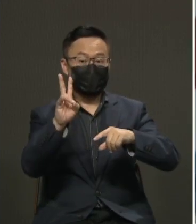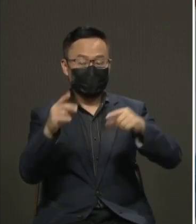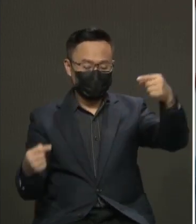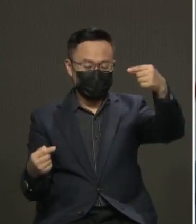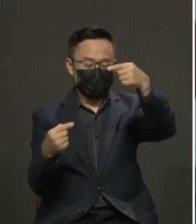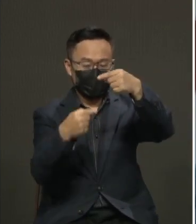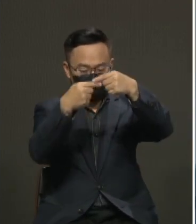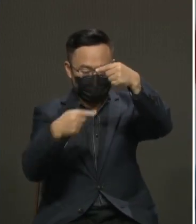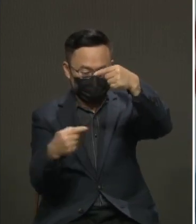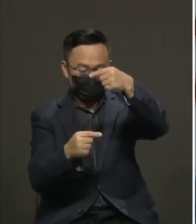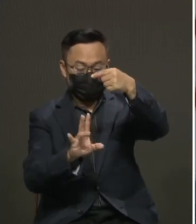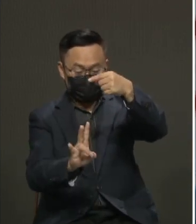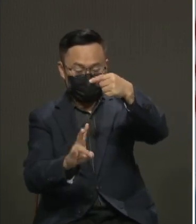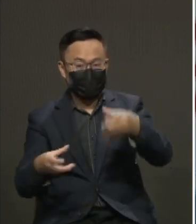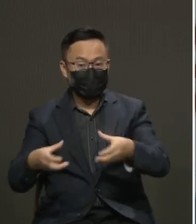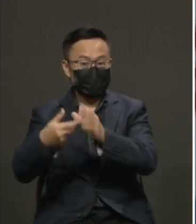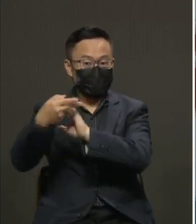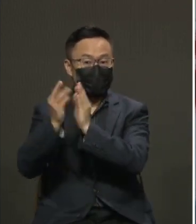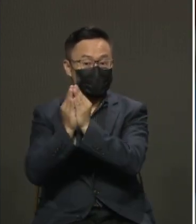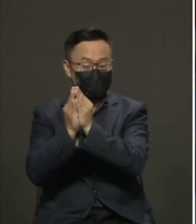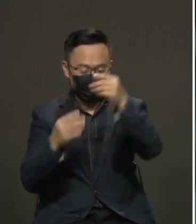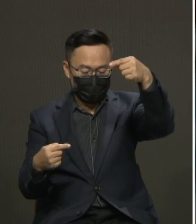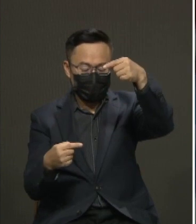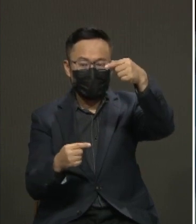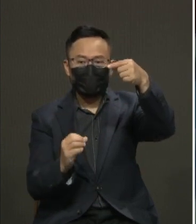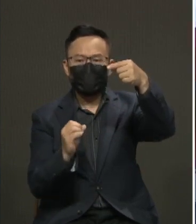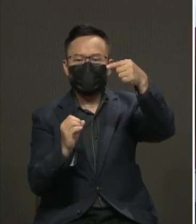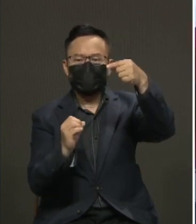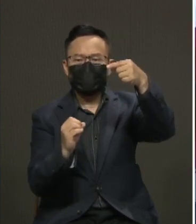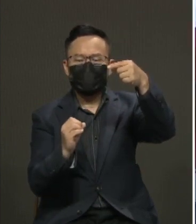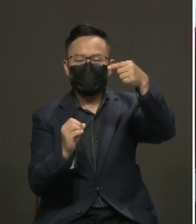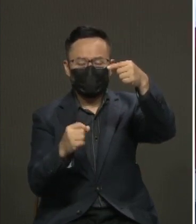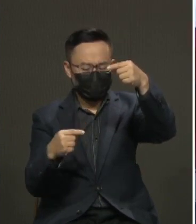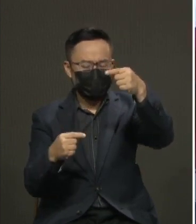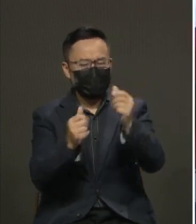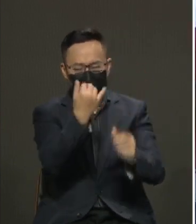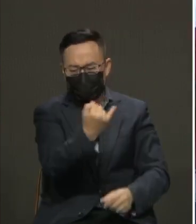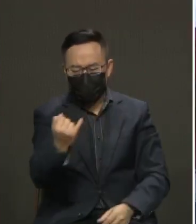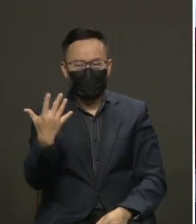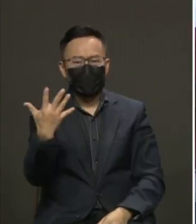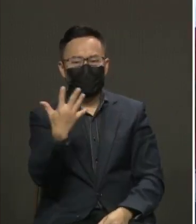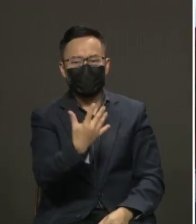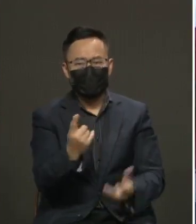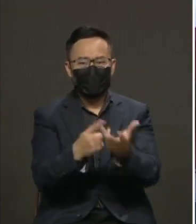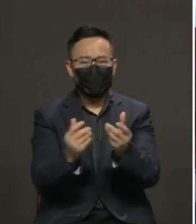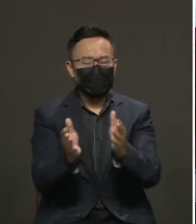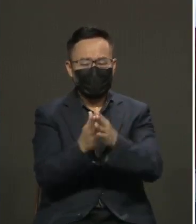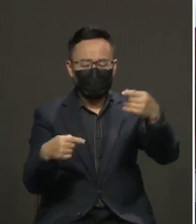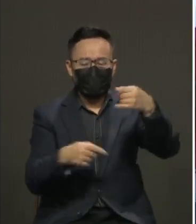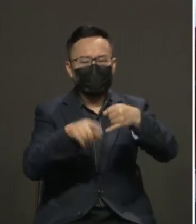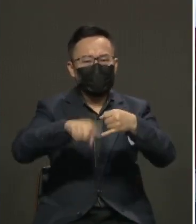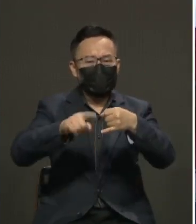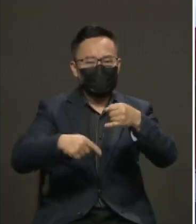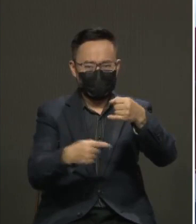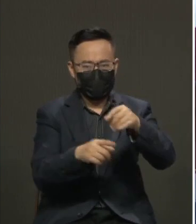ารางค่ะในขณะที่หนองบัวพิชยะตอนนี้ยังคงไร้ชัยอย่างต่อเนื่องนะคะติดต่อกันมา5นัดแล้วหลังจากที่เสียท